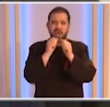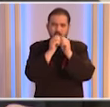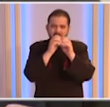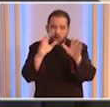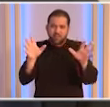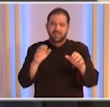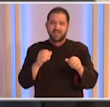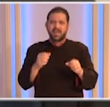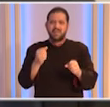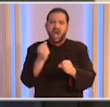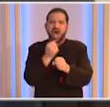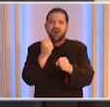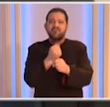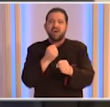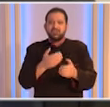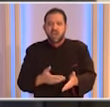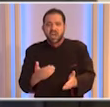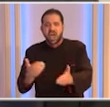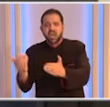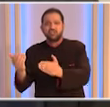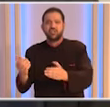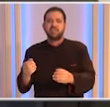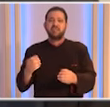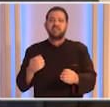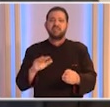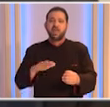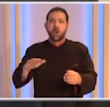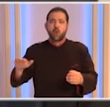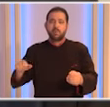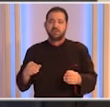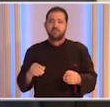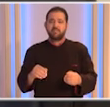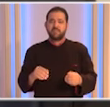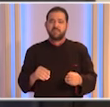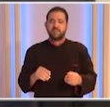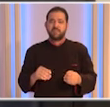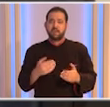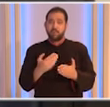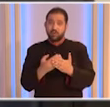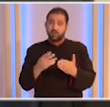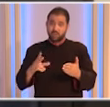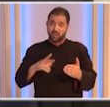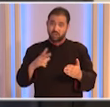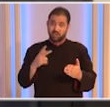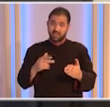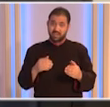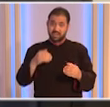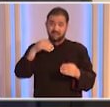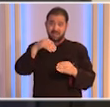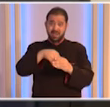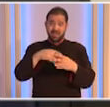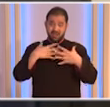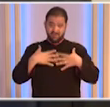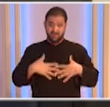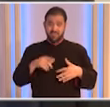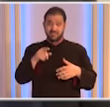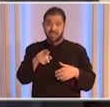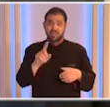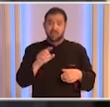procreierii. Nu depinde de tine. Pentru că ceea ce este existat în ființa ta nu s-a